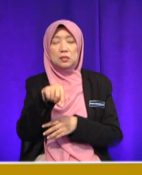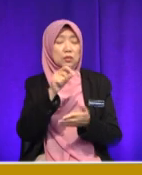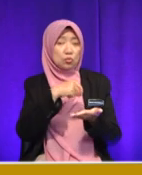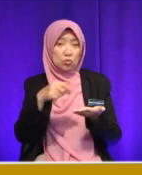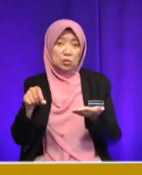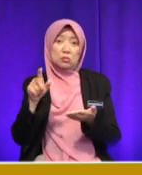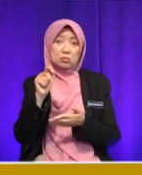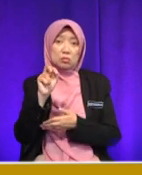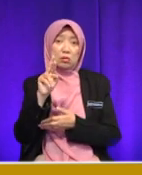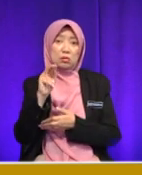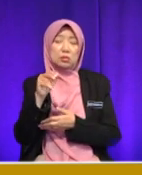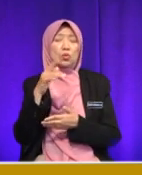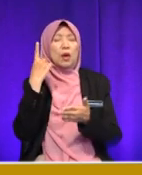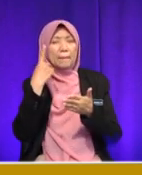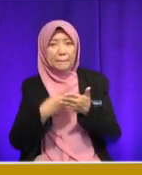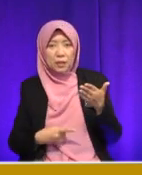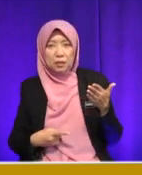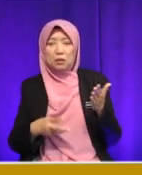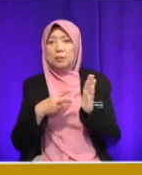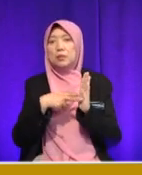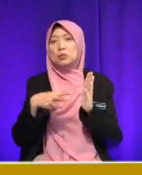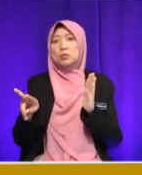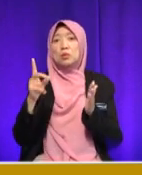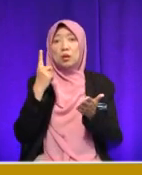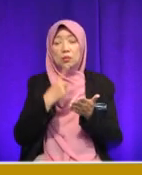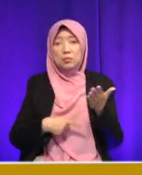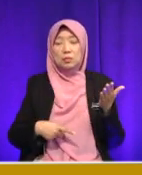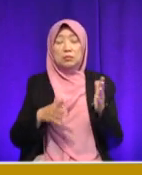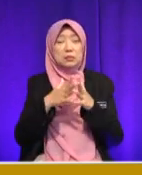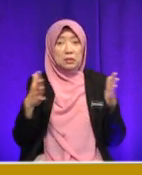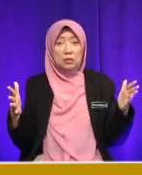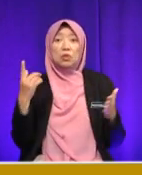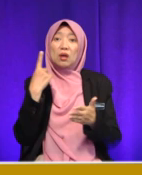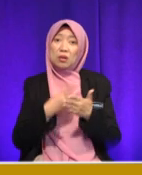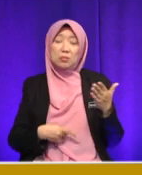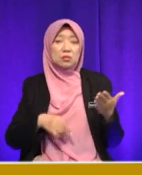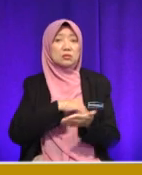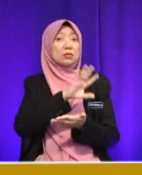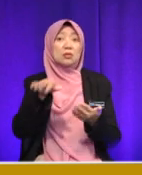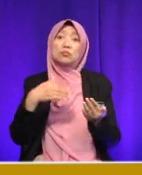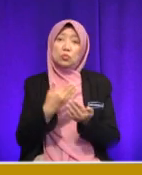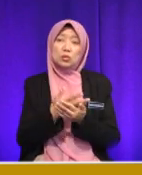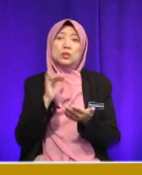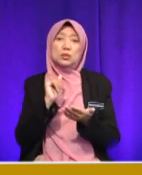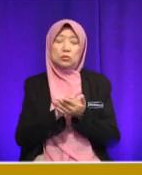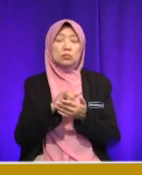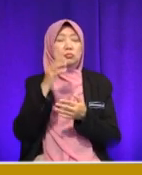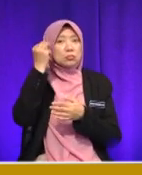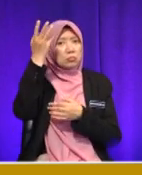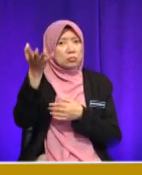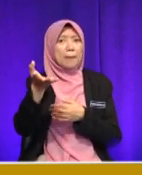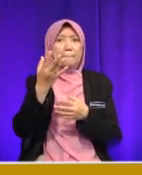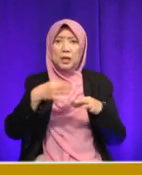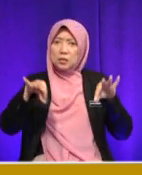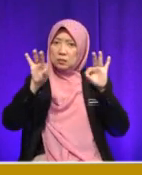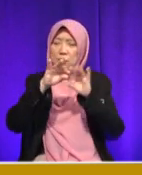apa? Putaran itu apa? Pantulan itu apa? Pembesaran itu apa? Semua ini adalah info penting untuk anda